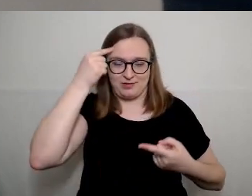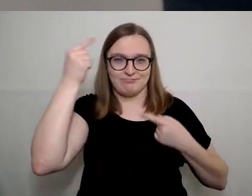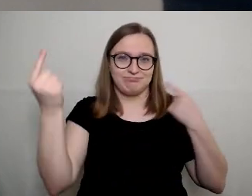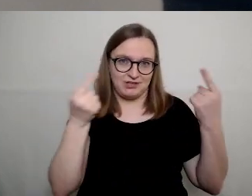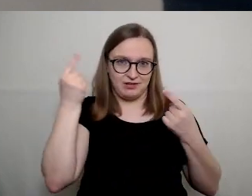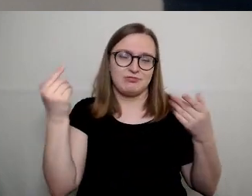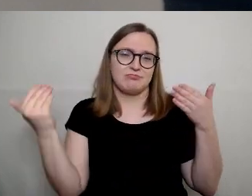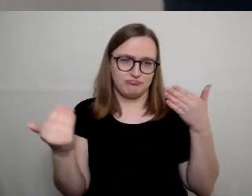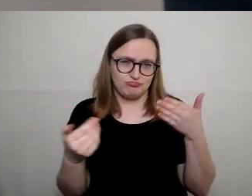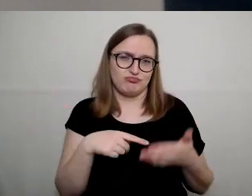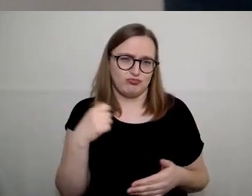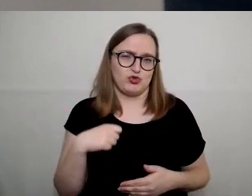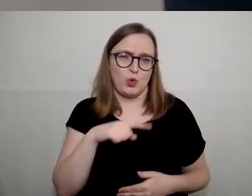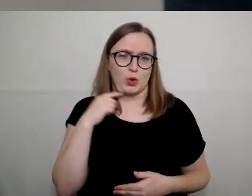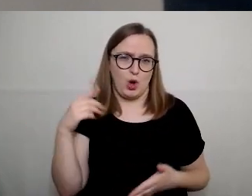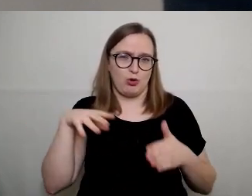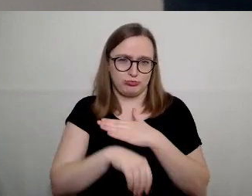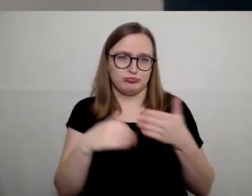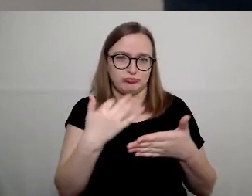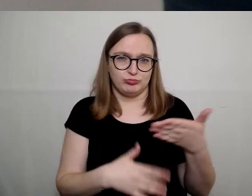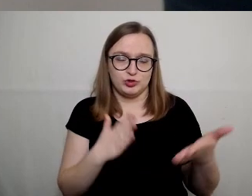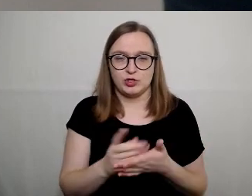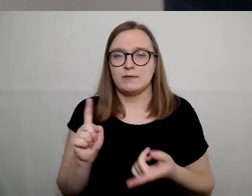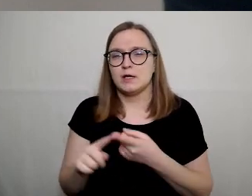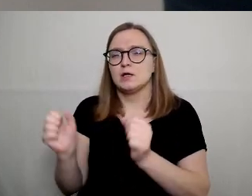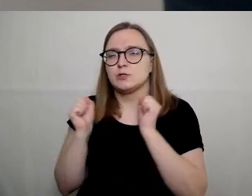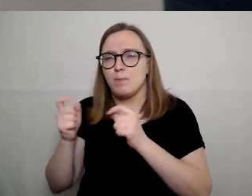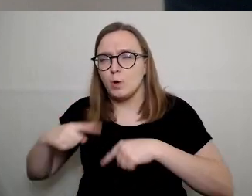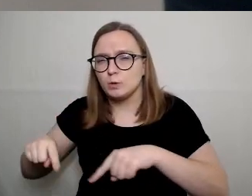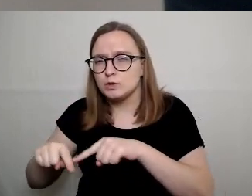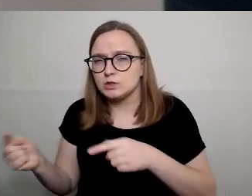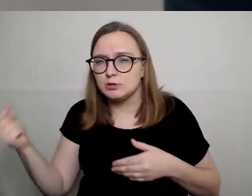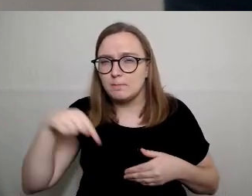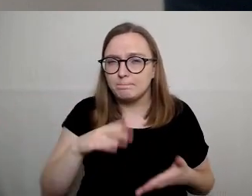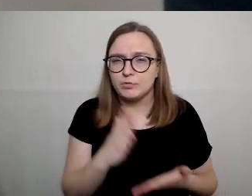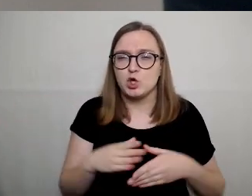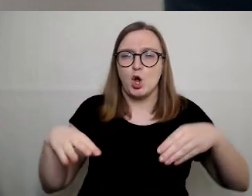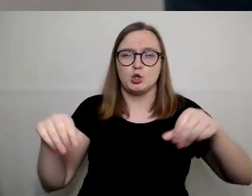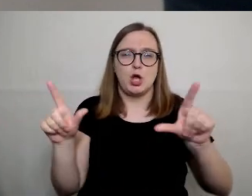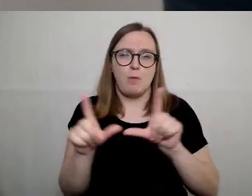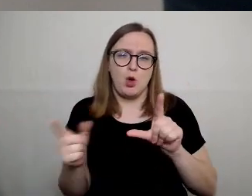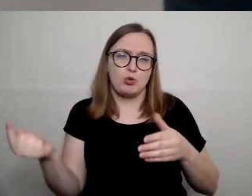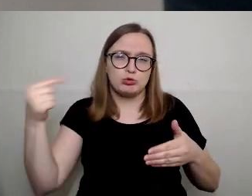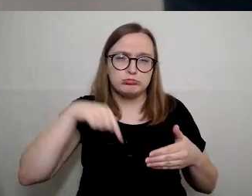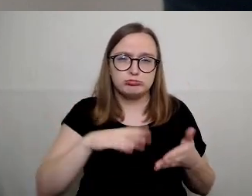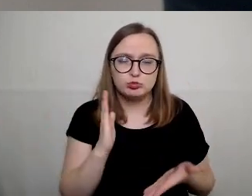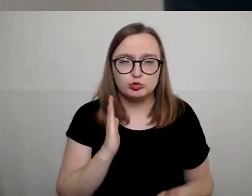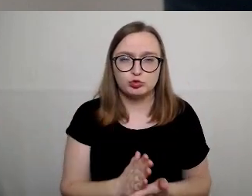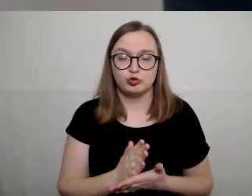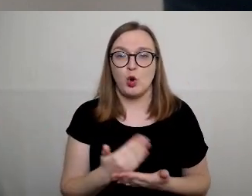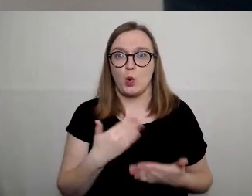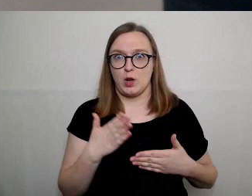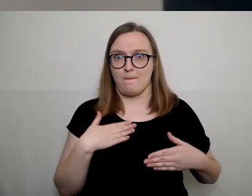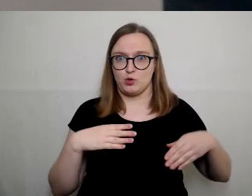žmonių, tiek iš sporto srities, tiek iš, sakykime, ir žemės ūkio srities, kuo mūsų kraštas iš tikrųjų